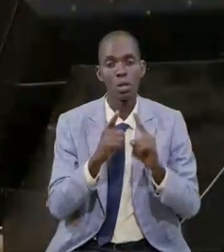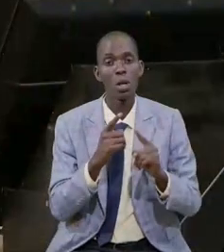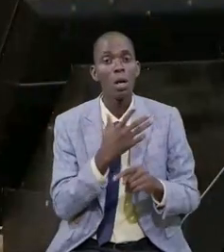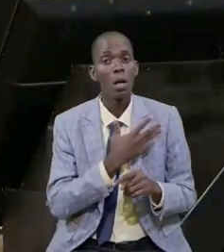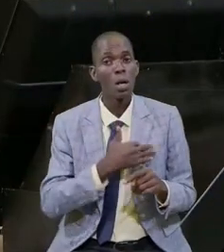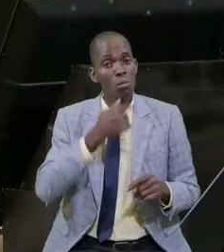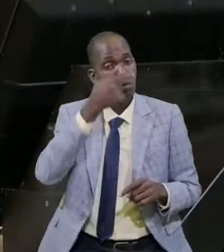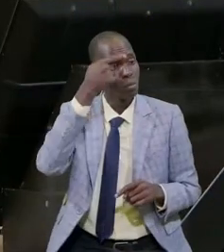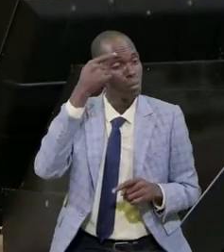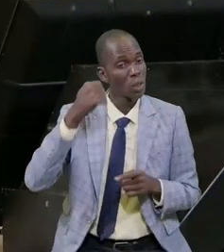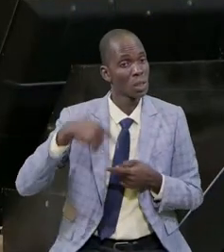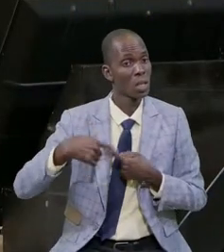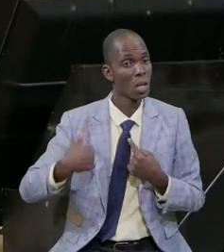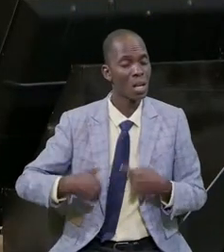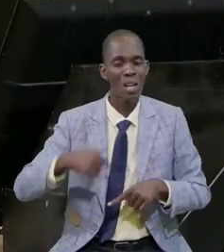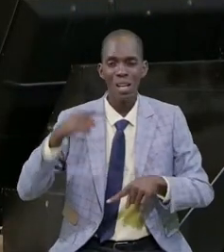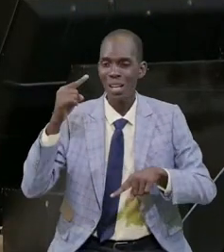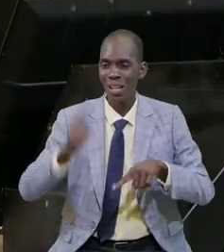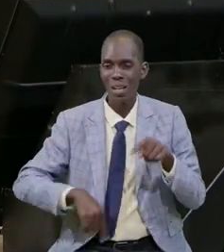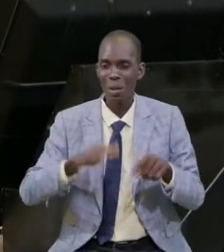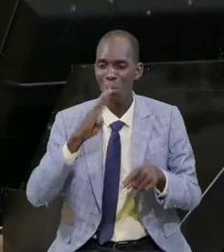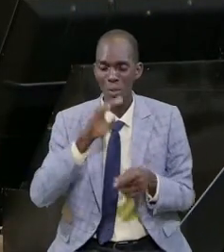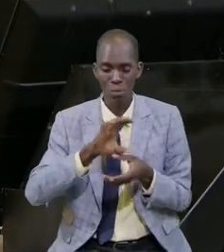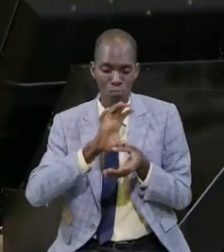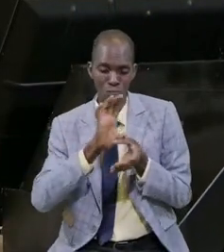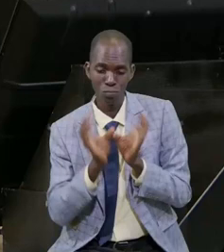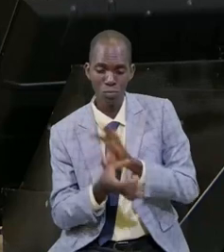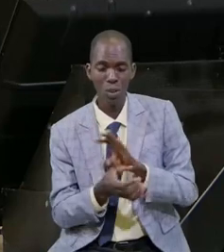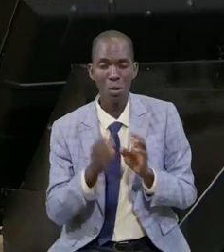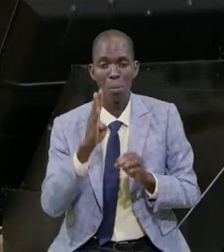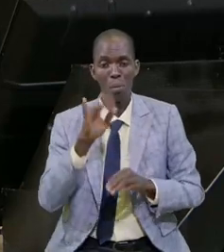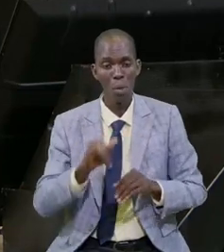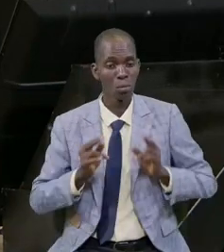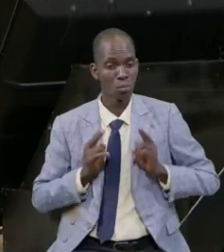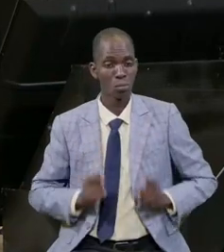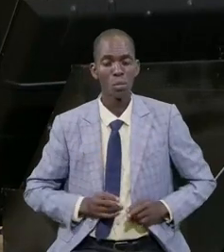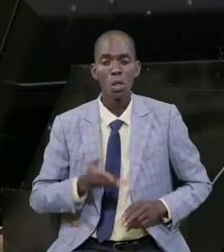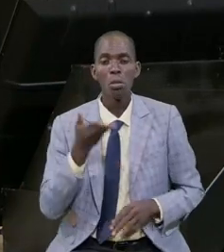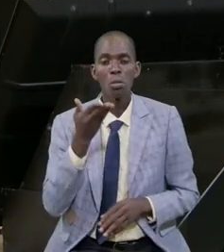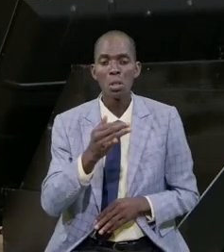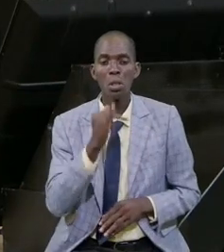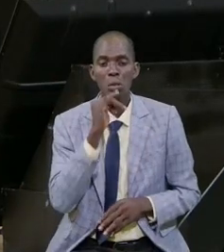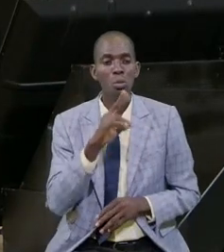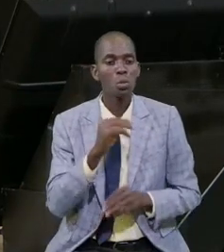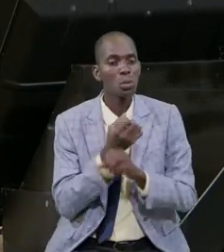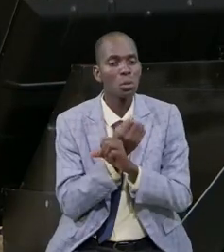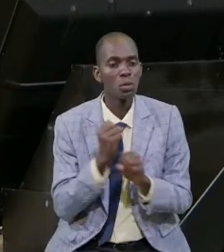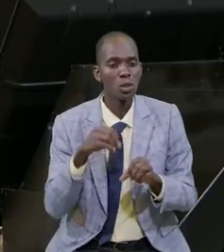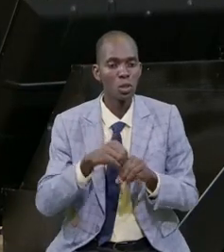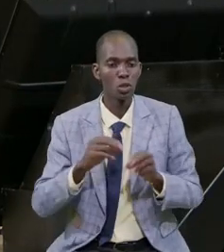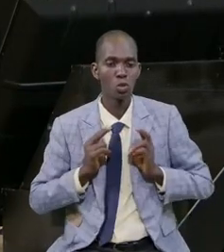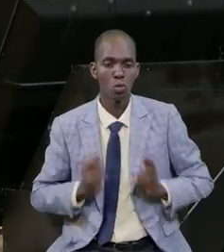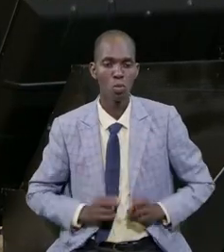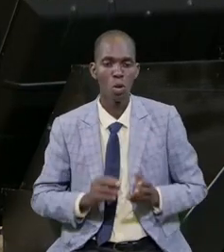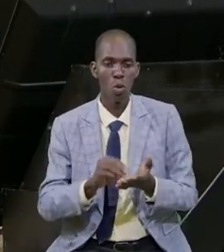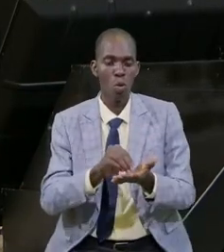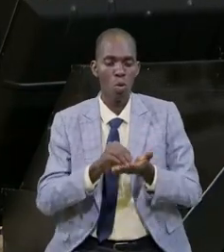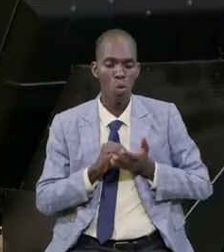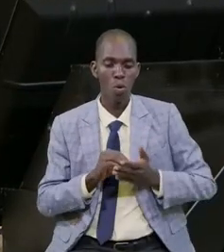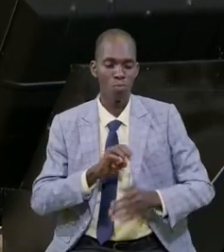cœur ne peut pas se convertir par l'homme. Il n'y a pas de salut selon les efforts de l'homme.